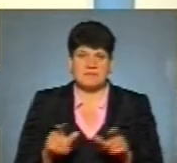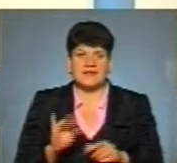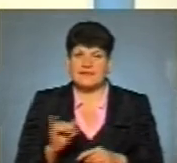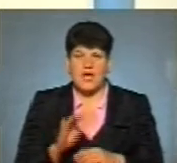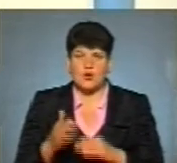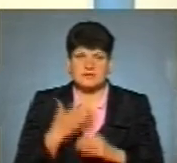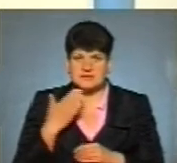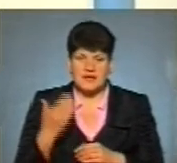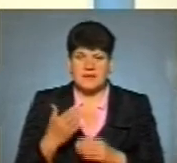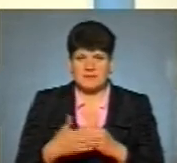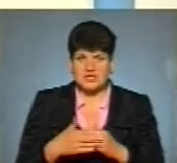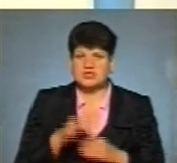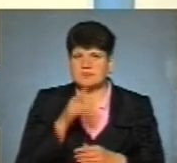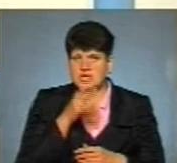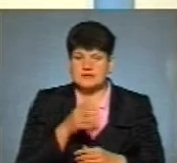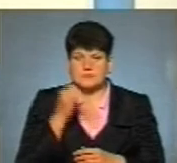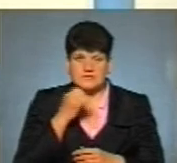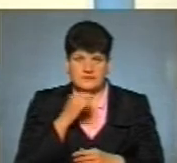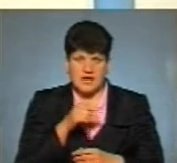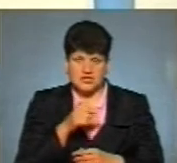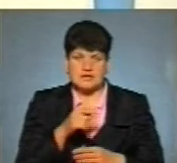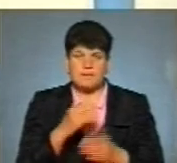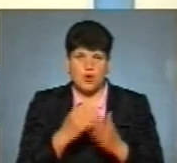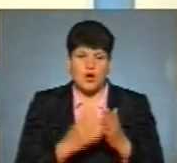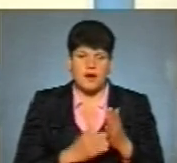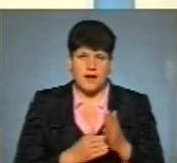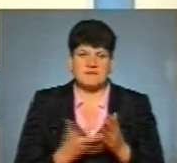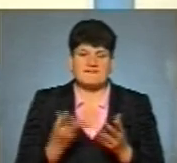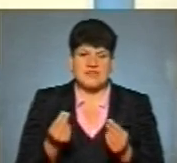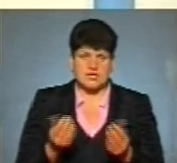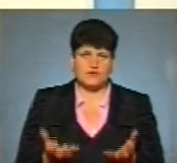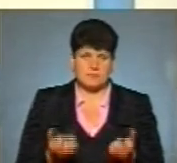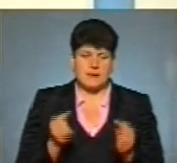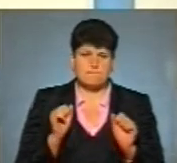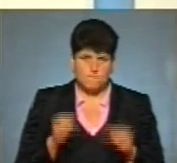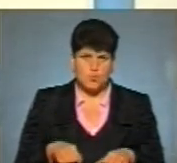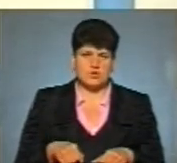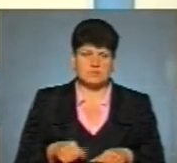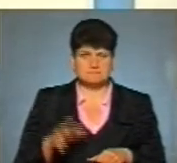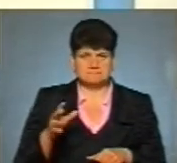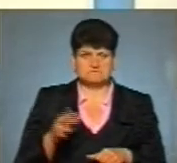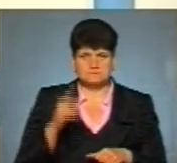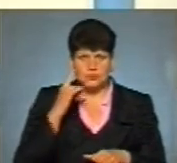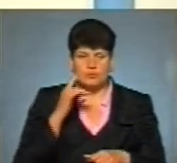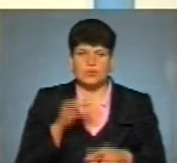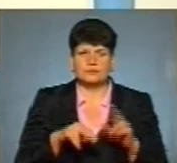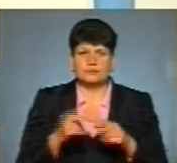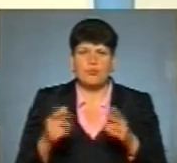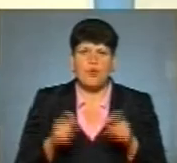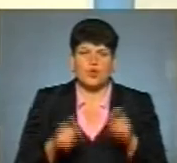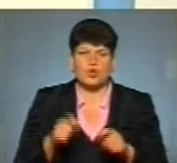Тернопільській області. І найближчим часом, завдячуючи цій програмі фінансової підтримки, можна розраховувати на дальше будівництво молочних